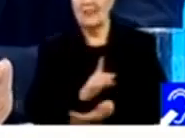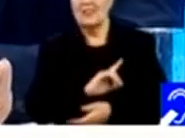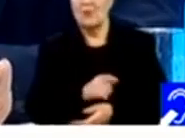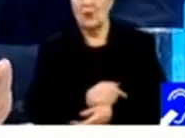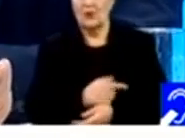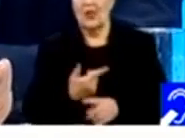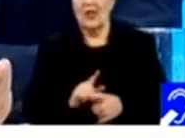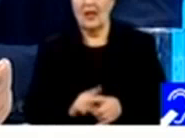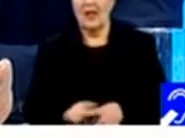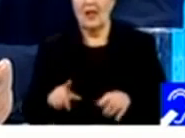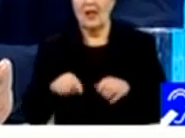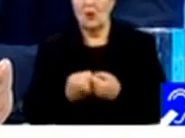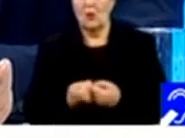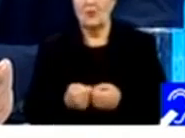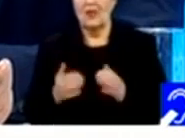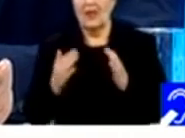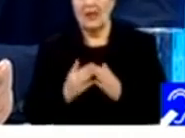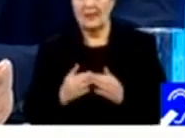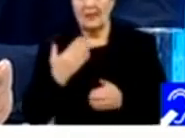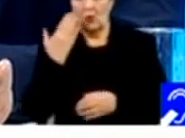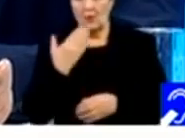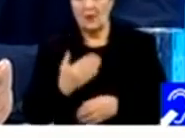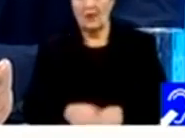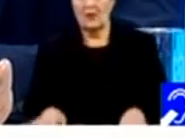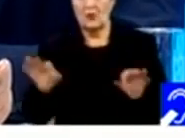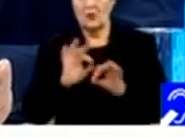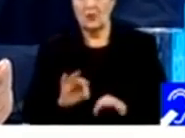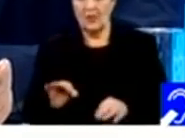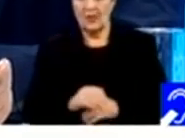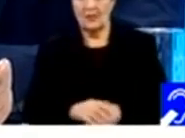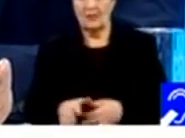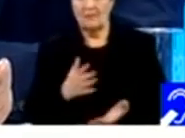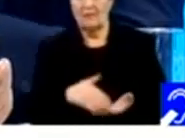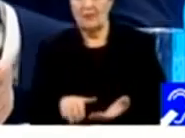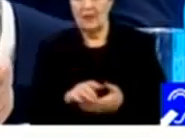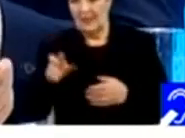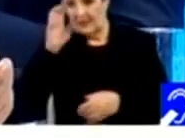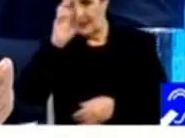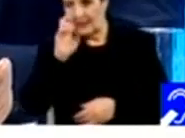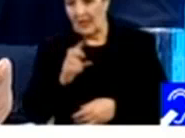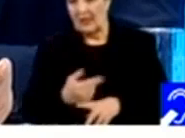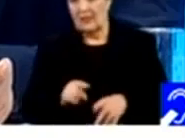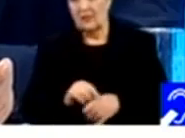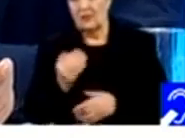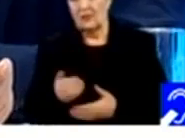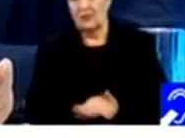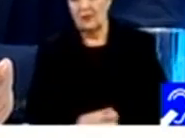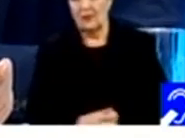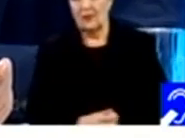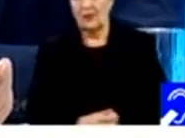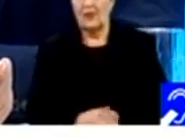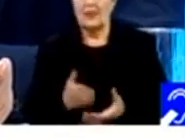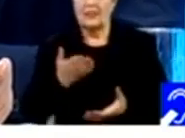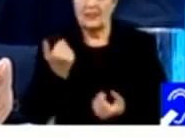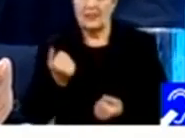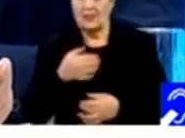rup harta României să nu mai acceadă niciodată în structurile de stat ale acestui petic de pământ. Sunteți sau nu sunteți?